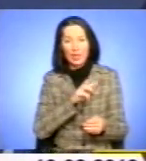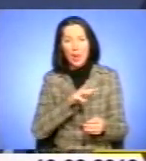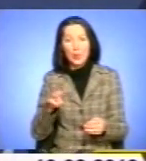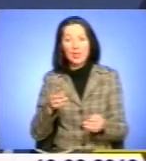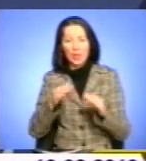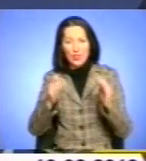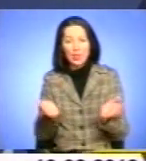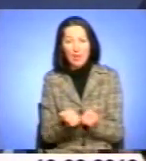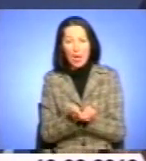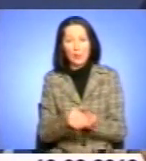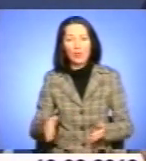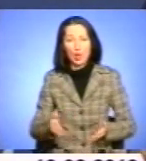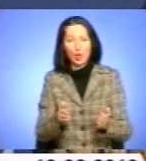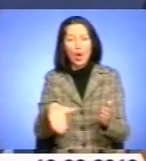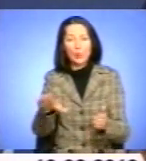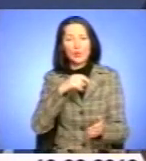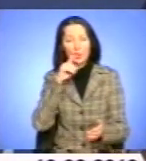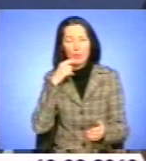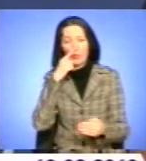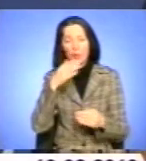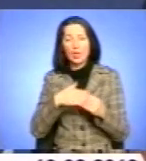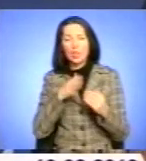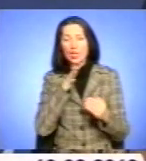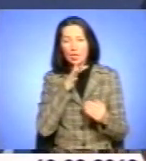В ближайшее время, якщо тільки дозволить погода, ми